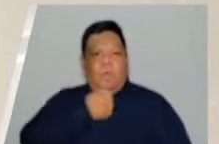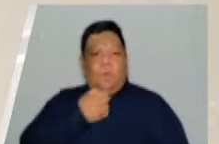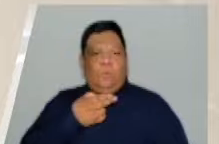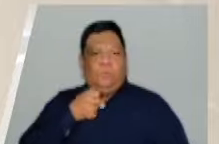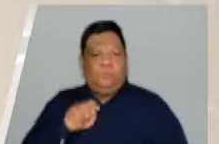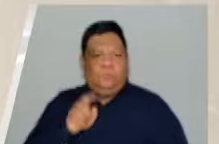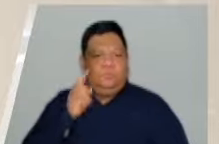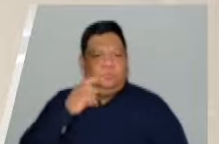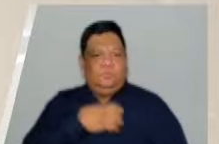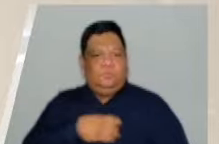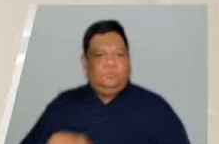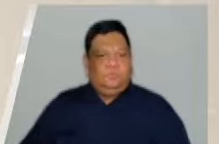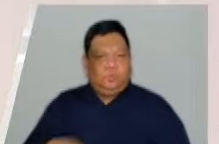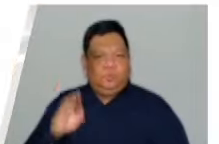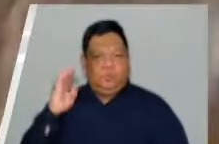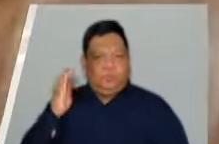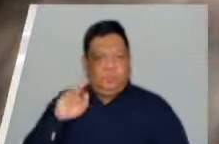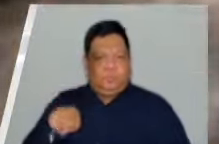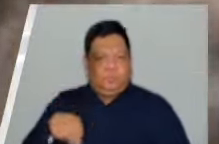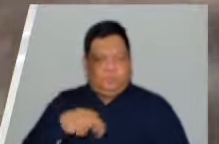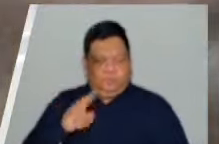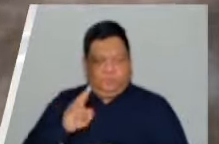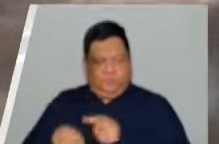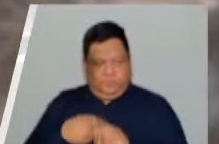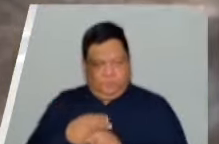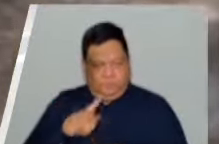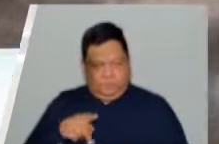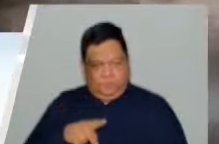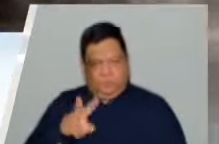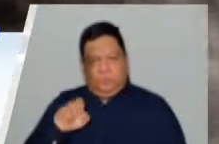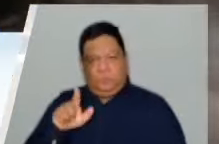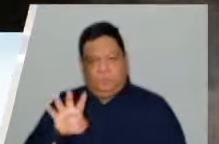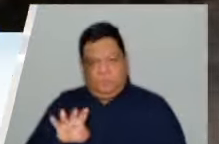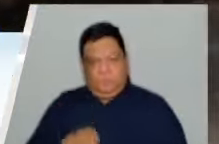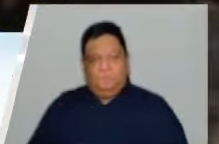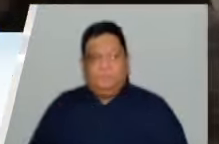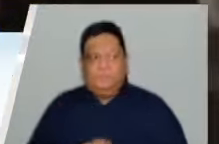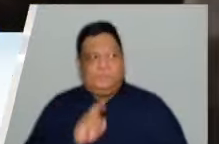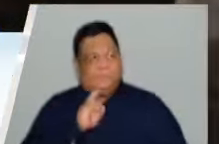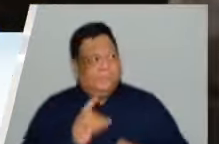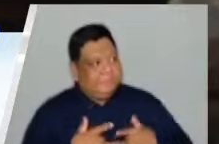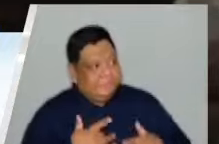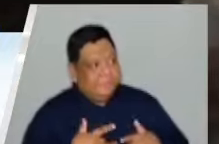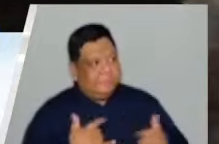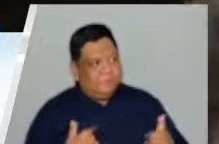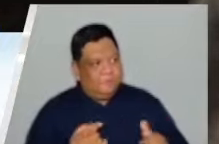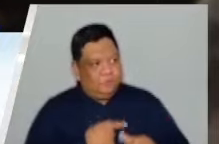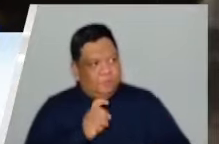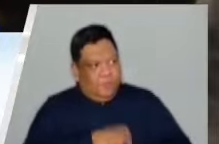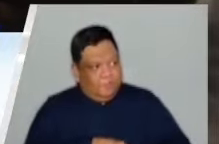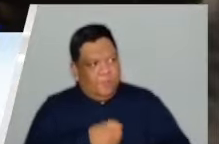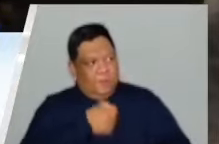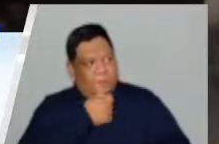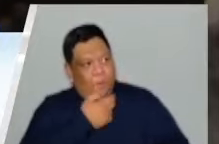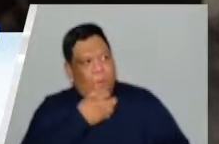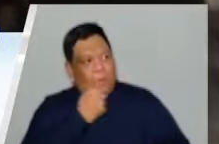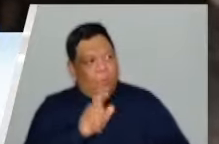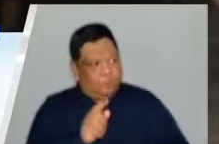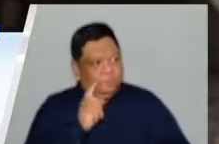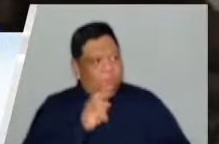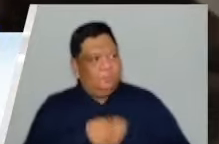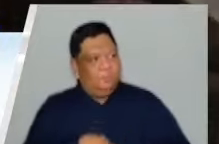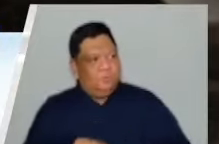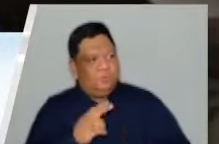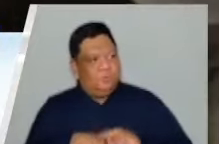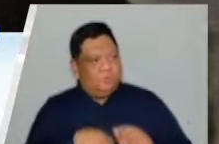Universe Philippines 2024. Exciting. It's my first time to host Miss Universe and it's always been a childhood dream of mine na tumapak sa stage.